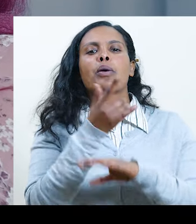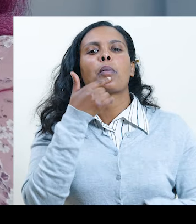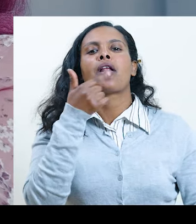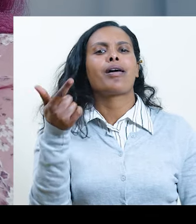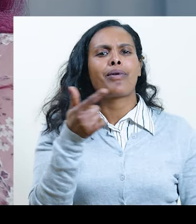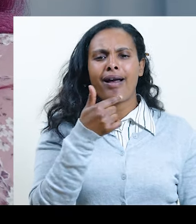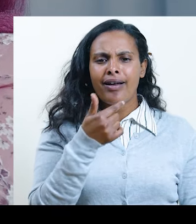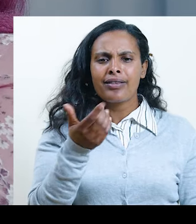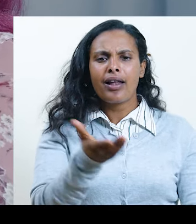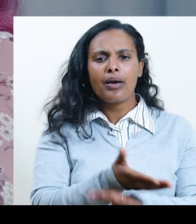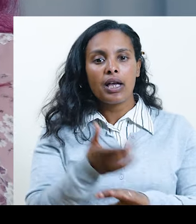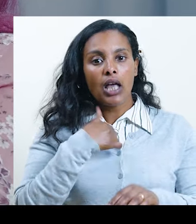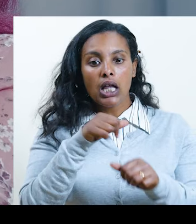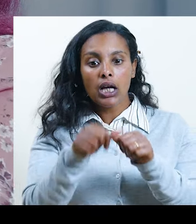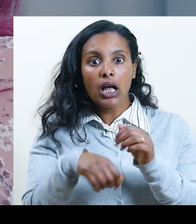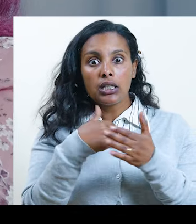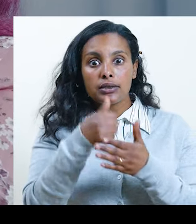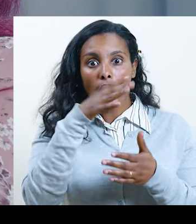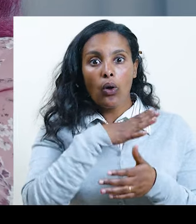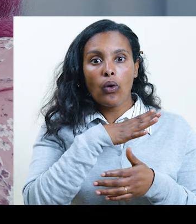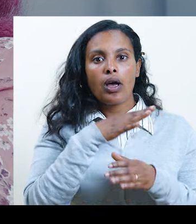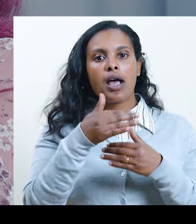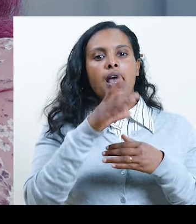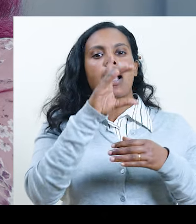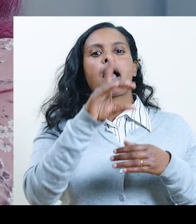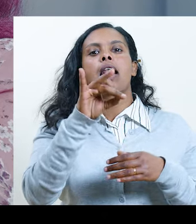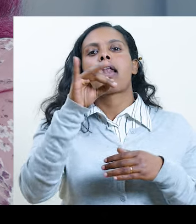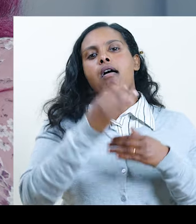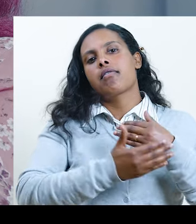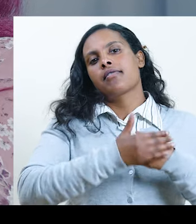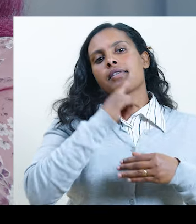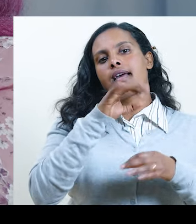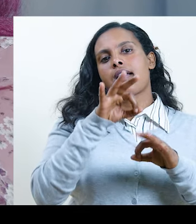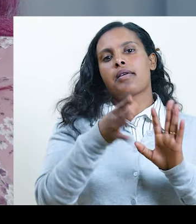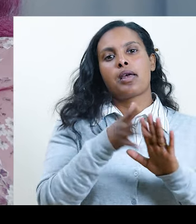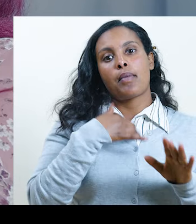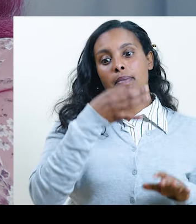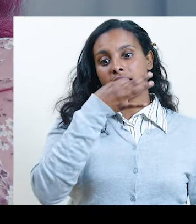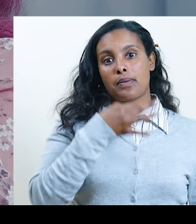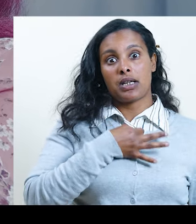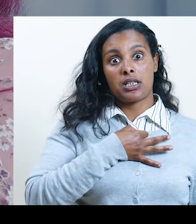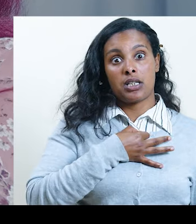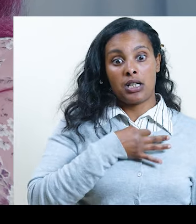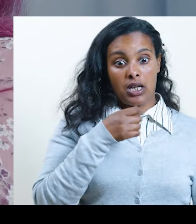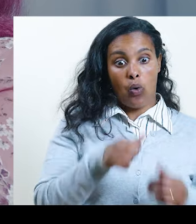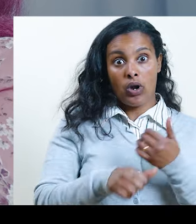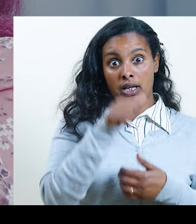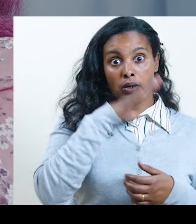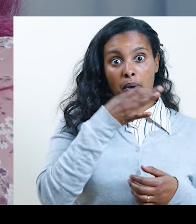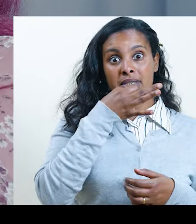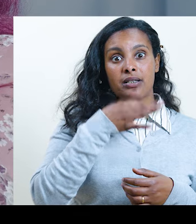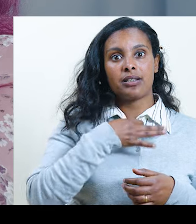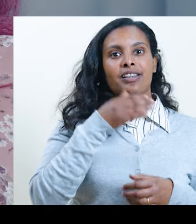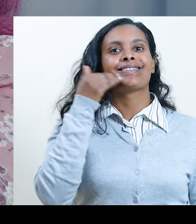የሚናገሩት። እኛ ጥቃት የደረሰብን ሰዎች ከለላ የለንም። እኔን በሚሰድበኝ ሰዓት ይሄ ጥቃት ያደረሰብኝ